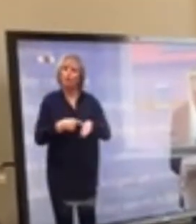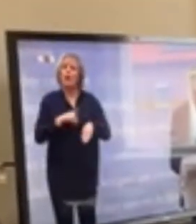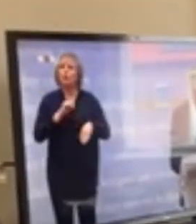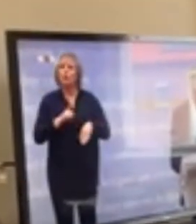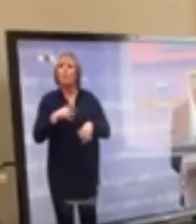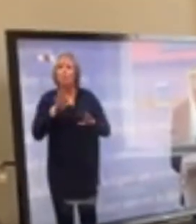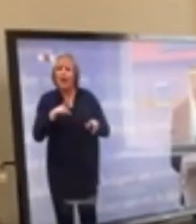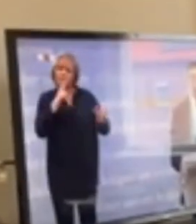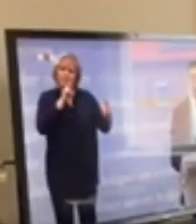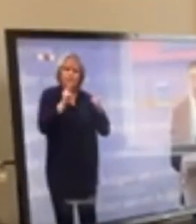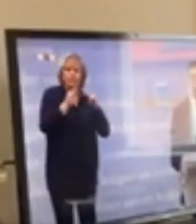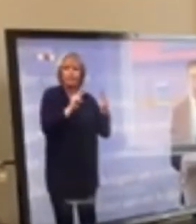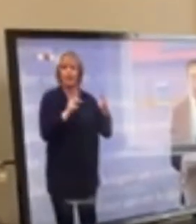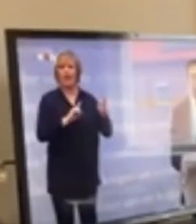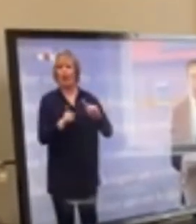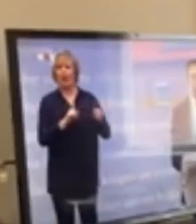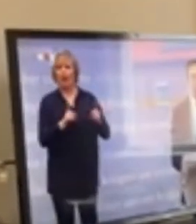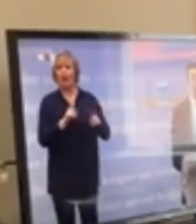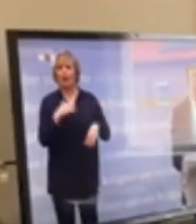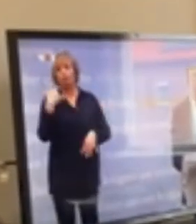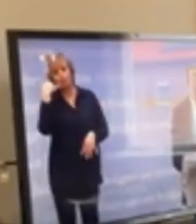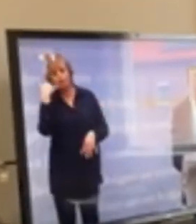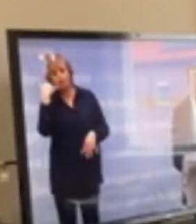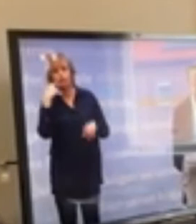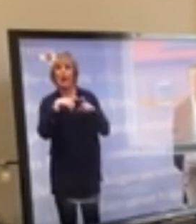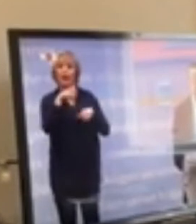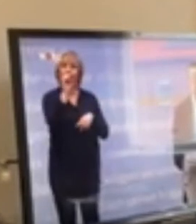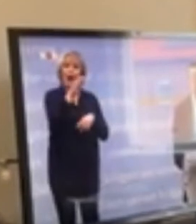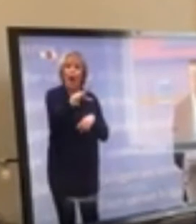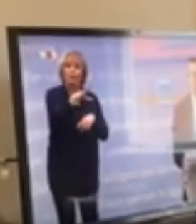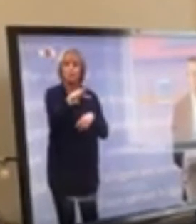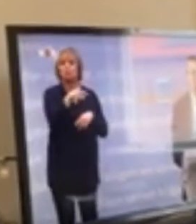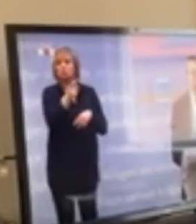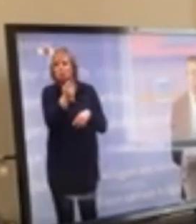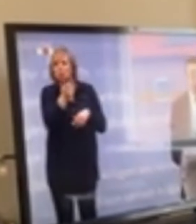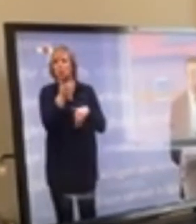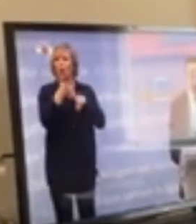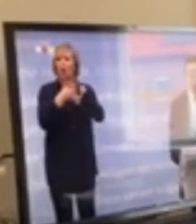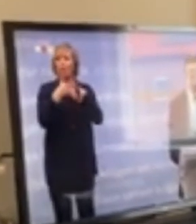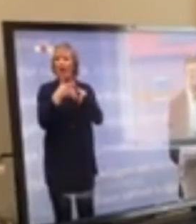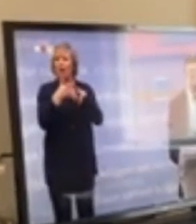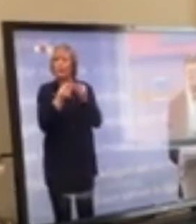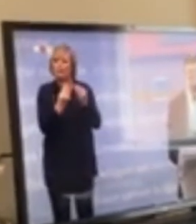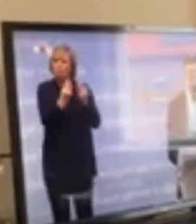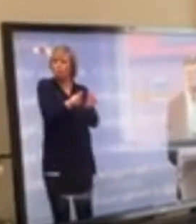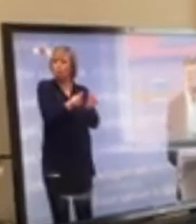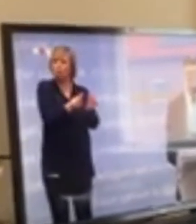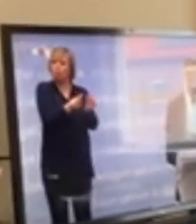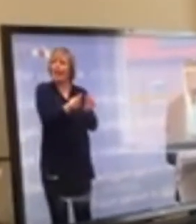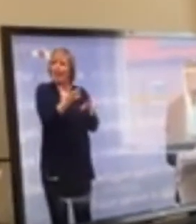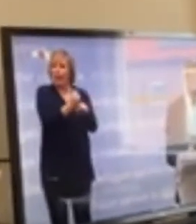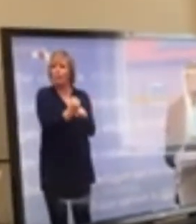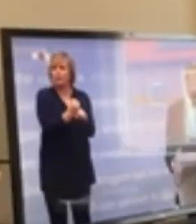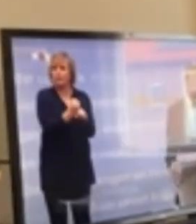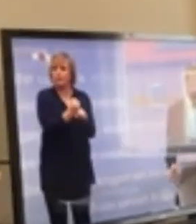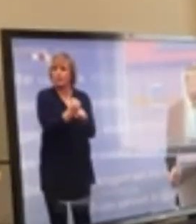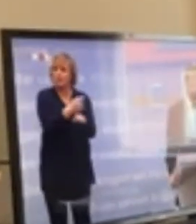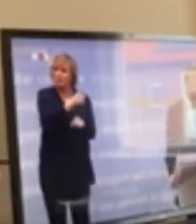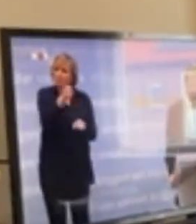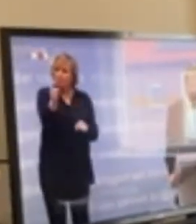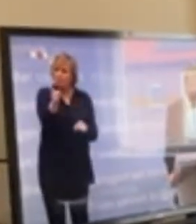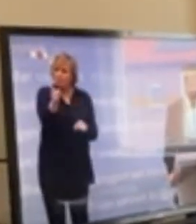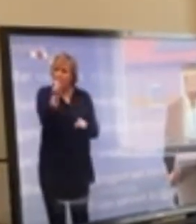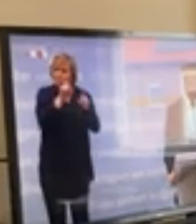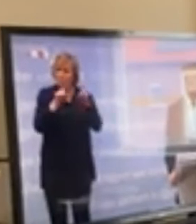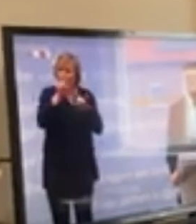blijven steken. Een belletje, een kaartje, een klein gebaar, dat helpt allemaal om de stilte te doorbreken. En vraag je je af hoe je een ander